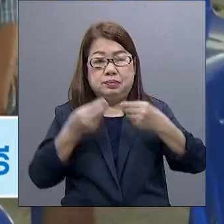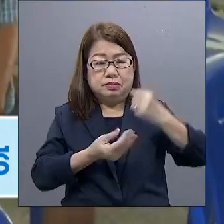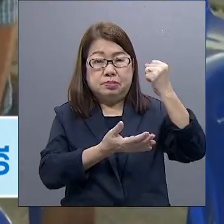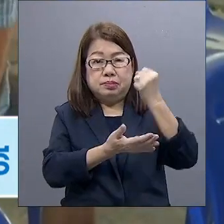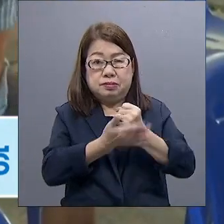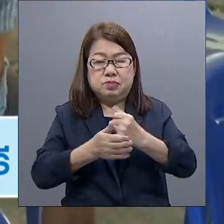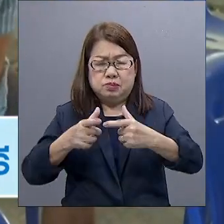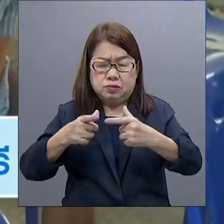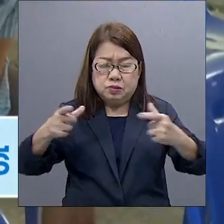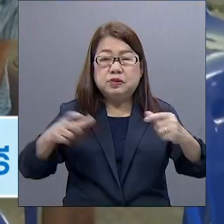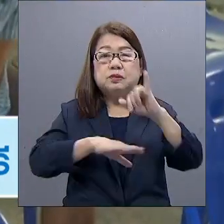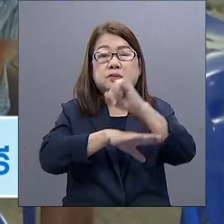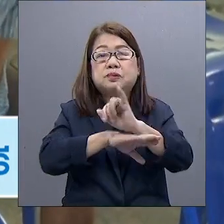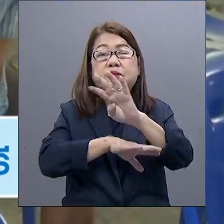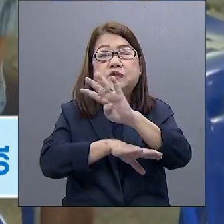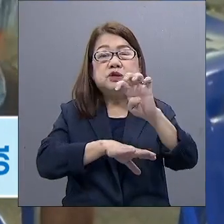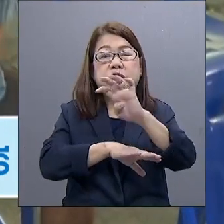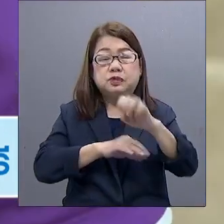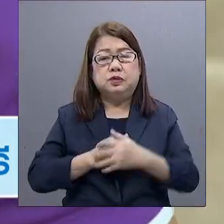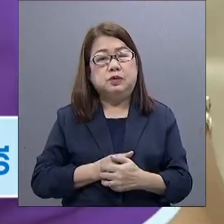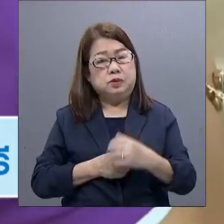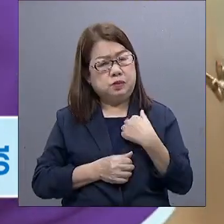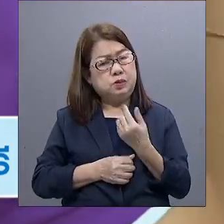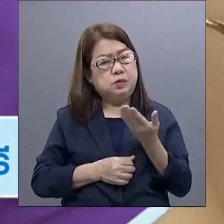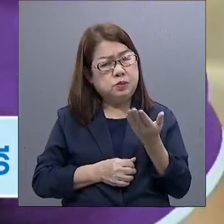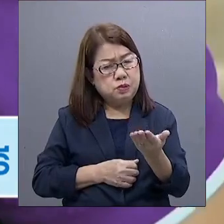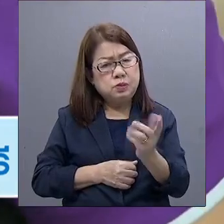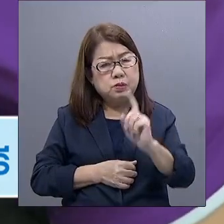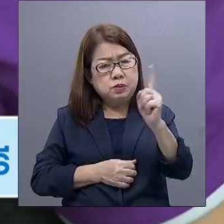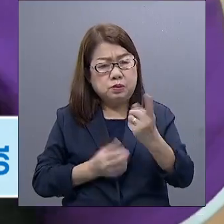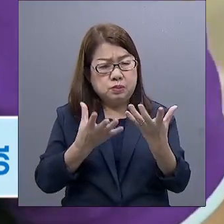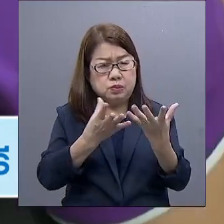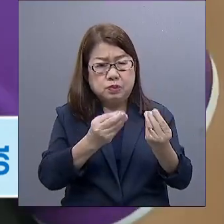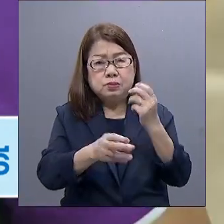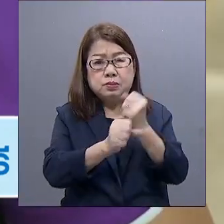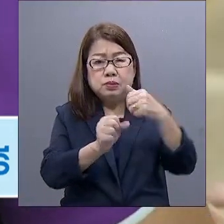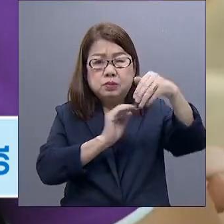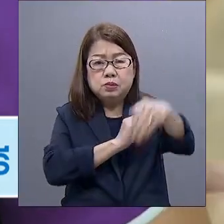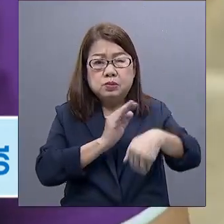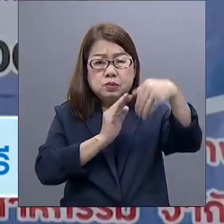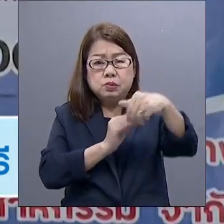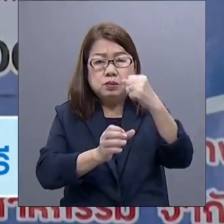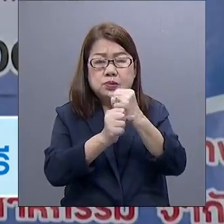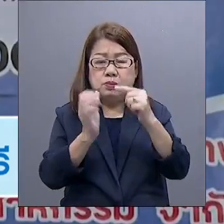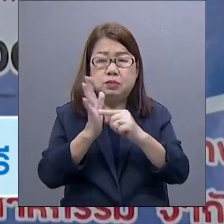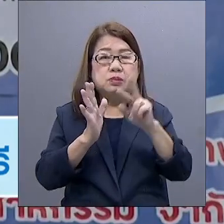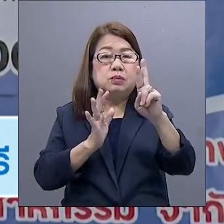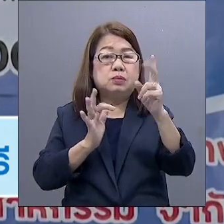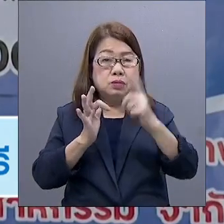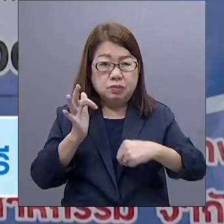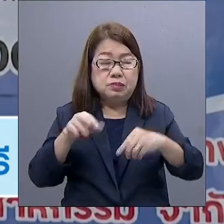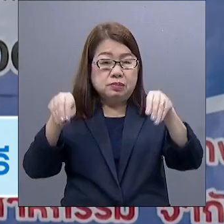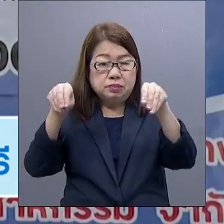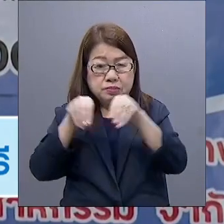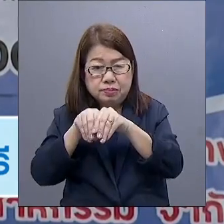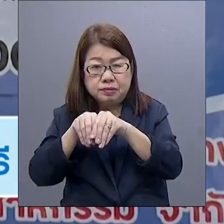ร้อยไร่ค่ะซึ่พืนที่ขออนุญาตนั้มันใกล้กับประชุมชนสองแห่งที่มปื้ที่เชื่อมต่อ 3